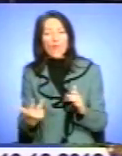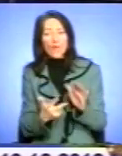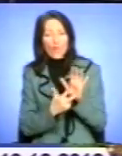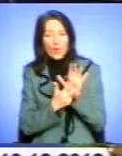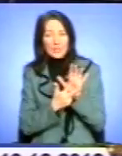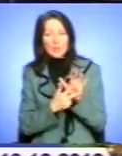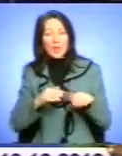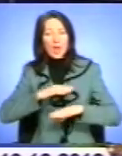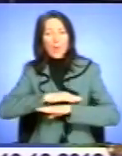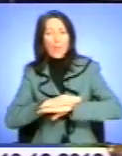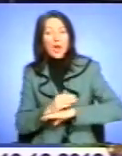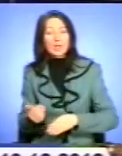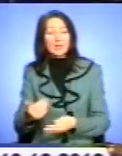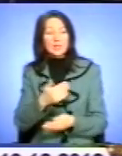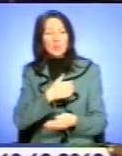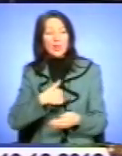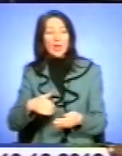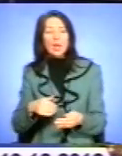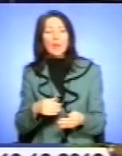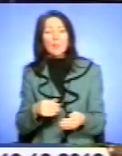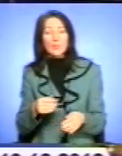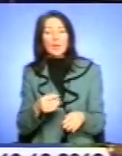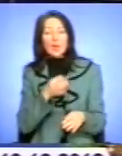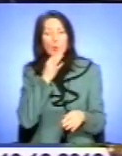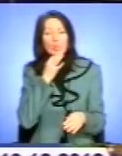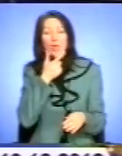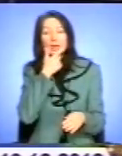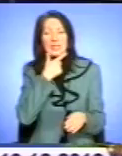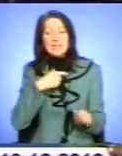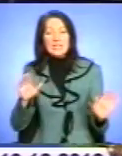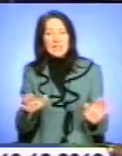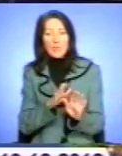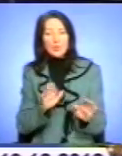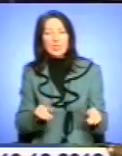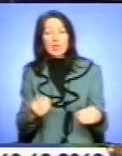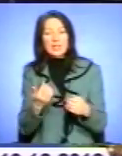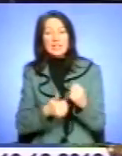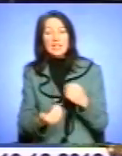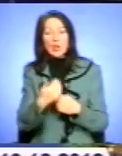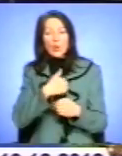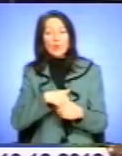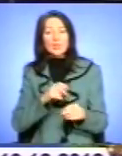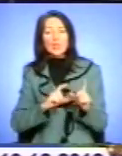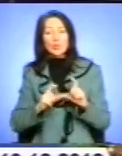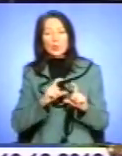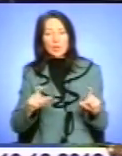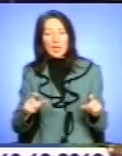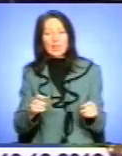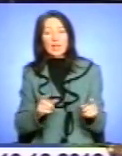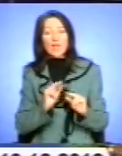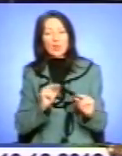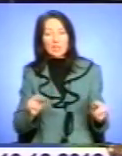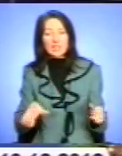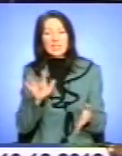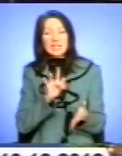музики та поціновувачів танцювального мистецтва. Серед гостей – студенти та викладачі Асоціації шкіл Центру підвищення професійної кваліфікації,